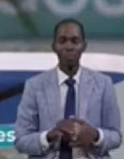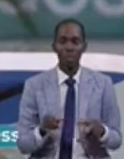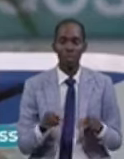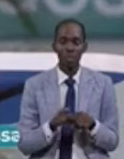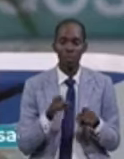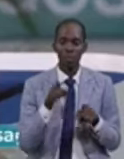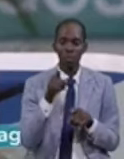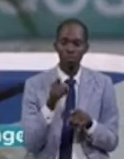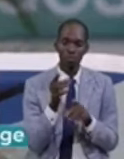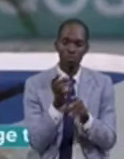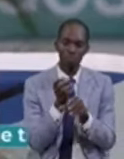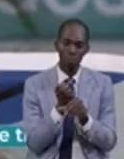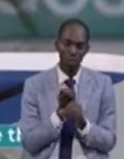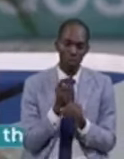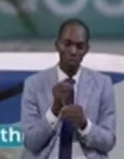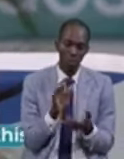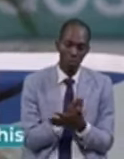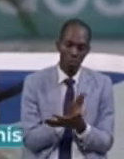detas